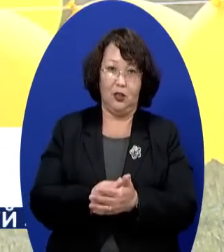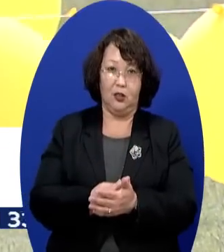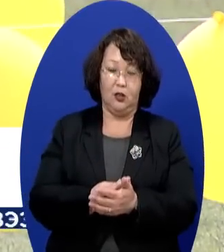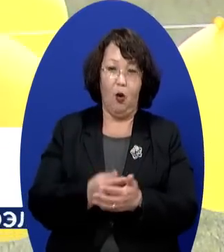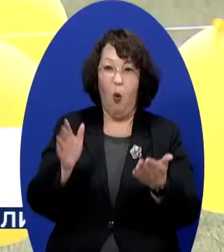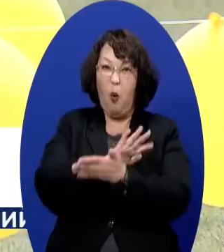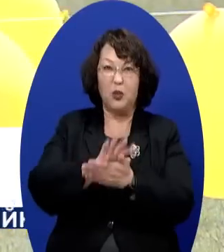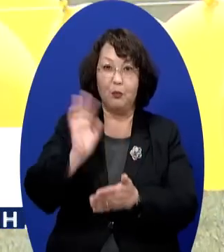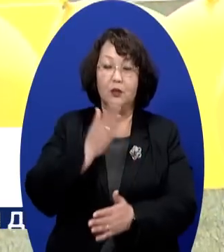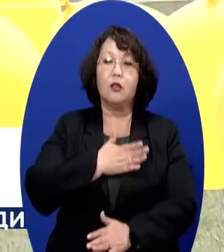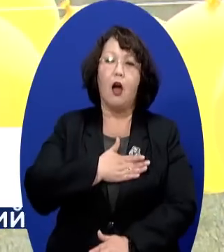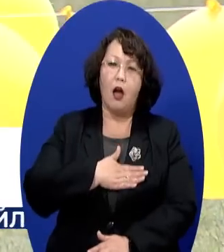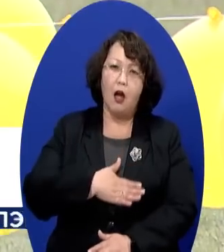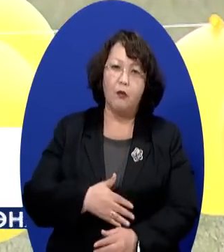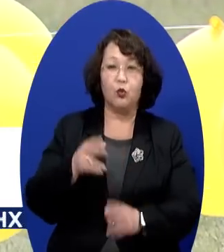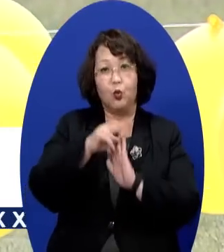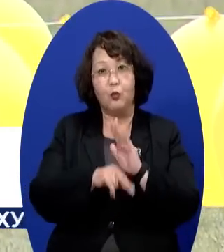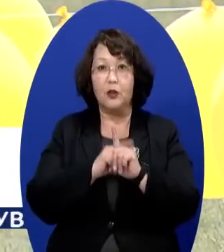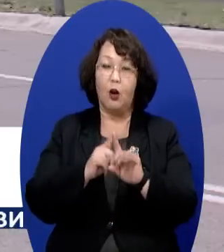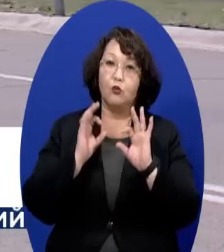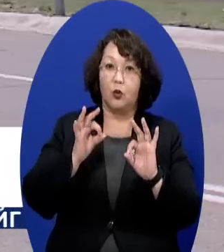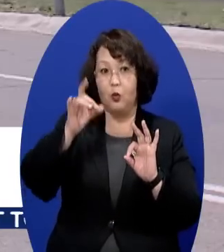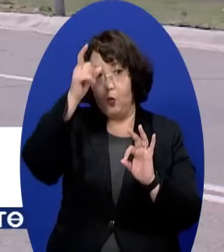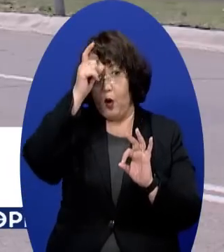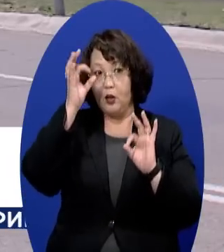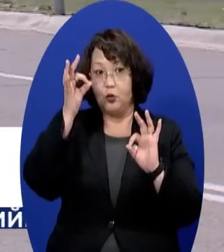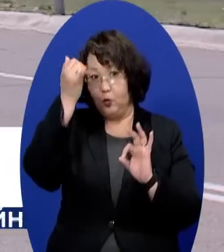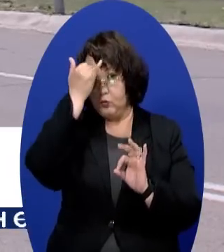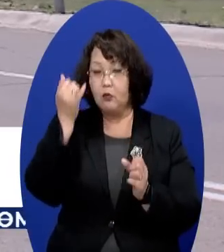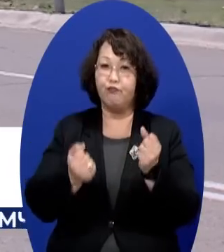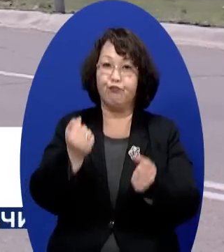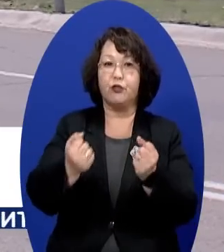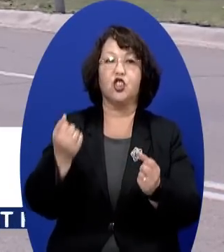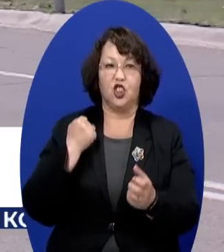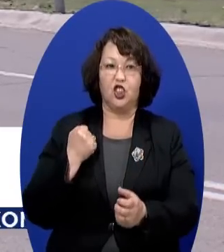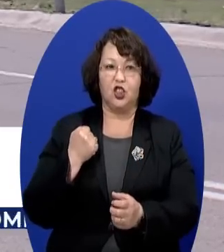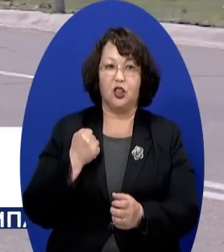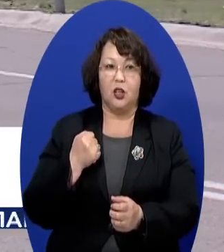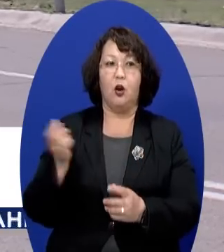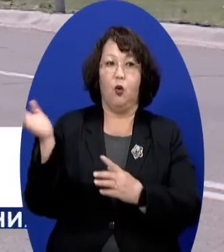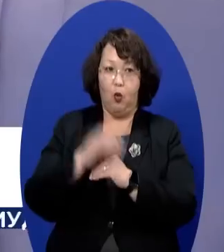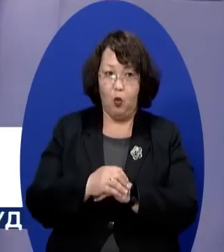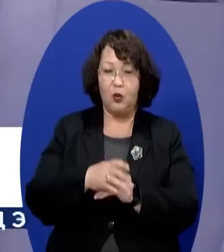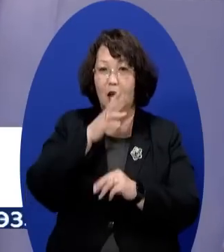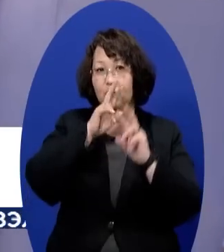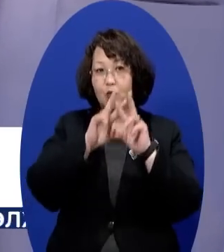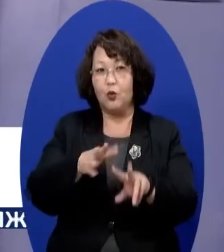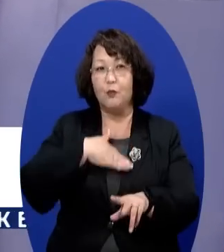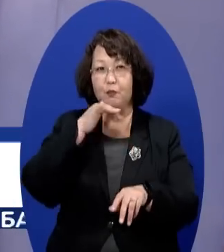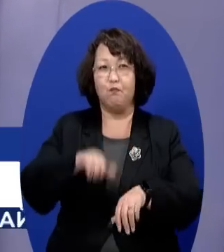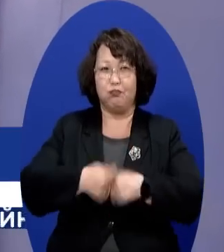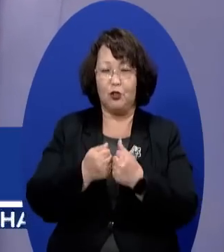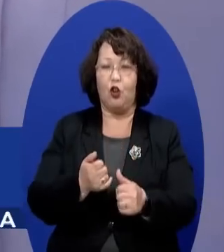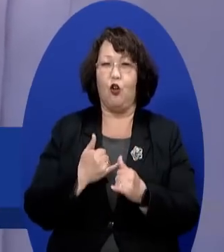соёлтой оролцож чадвал энэ хүмүүсийн амь насыг аварч чадна. Амь насаа алдахаас гадна насан туршдаа эрүүл мэндээрээ хохирсон хүний тоо сүүлийн